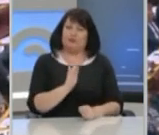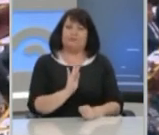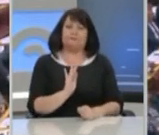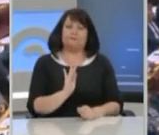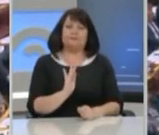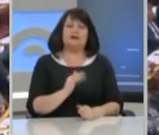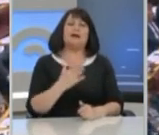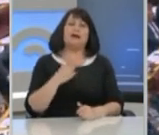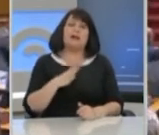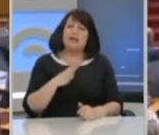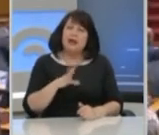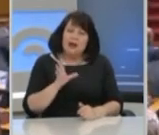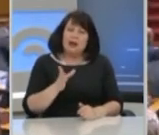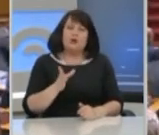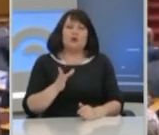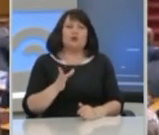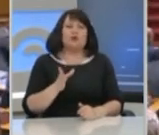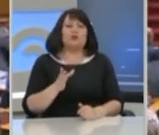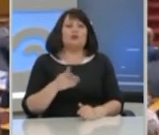Και θέλω, κυρίες και κύριοι συνάδελφοι,